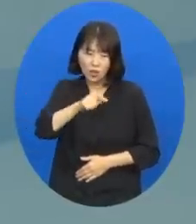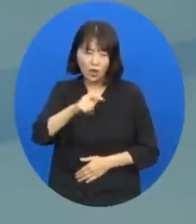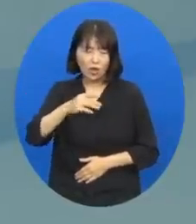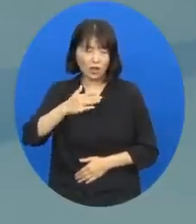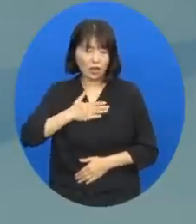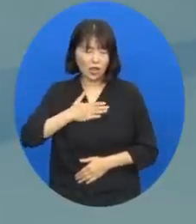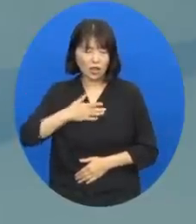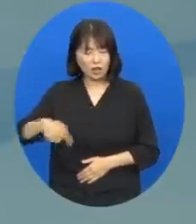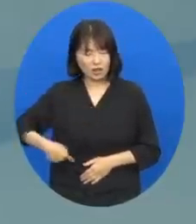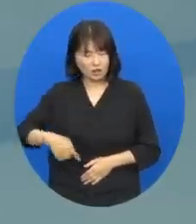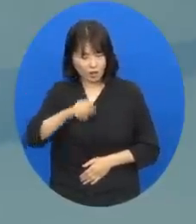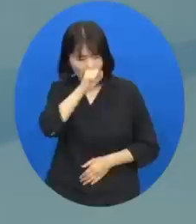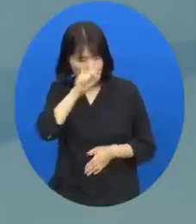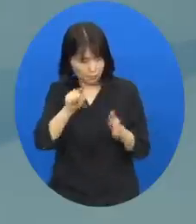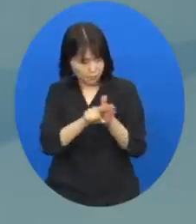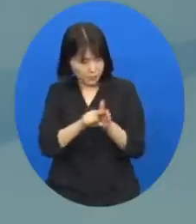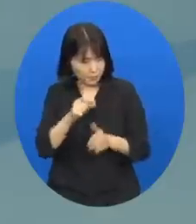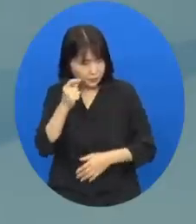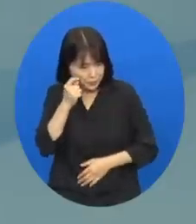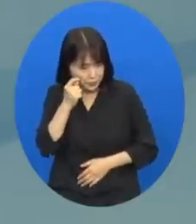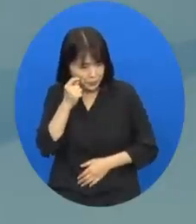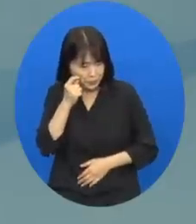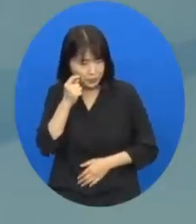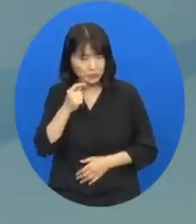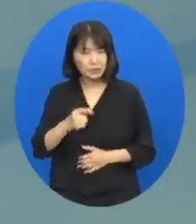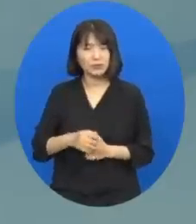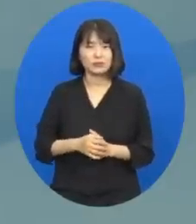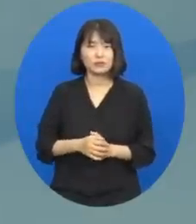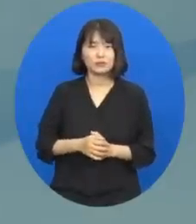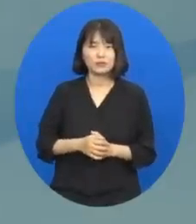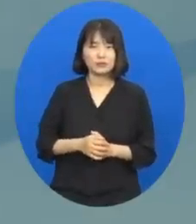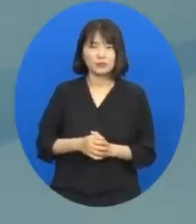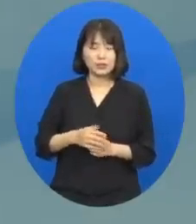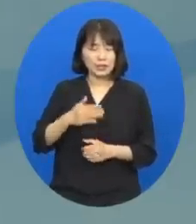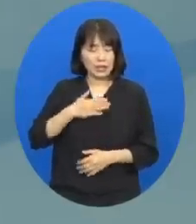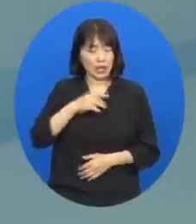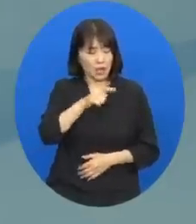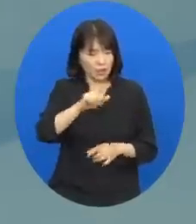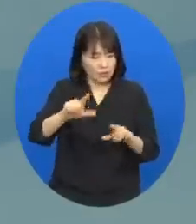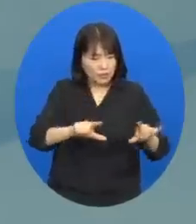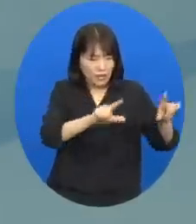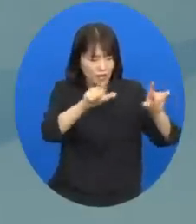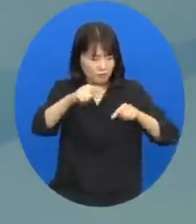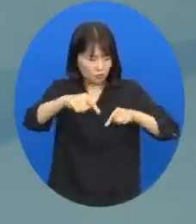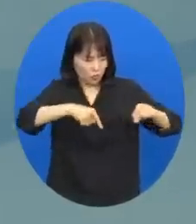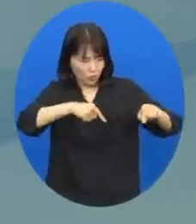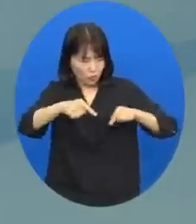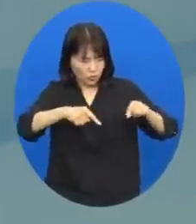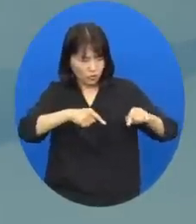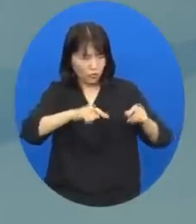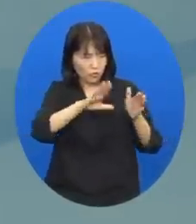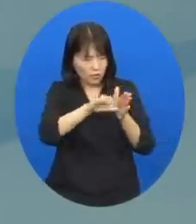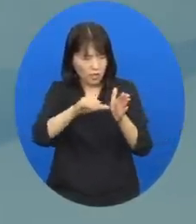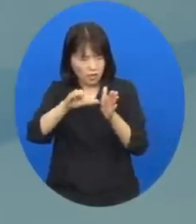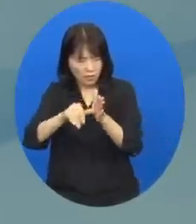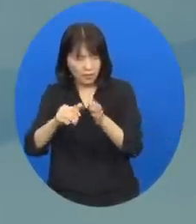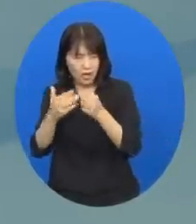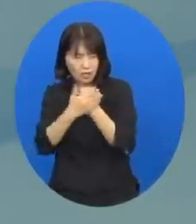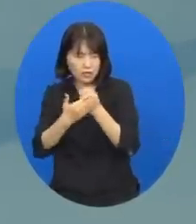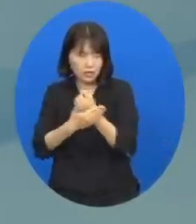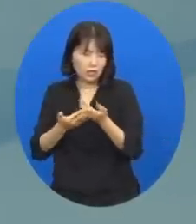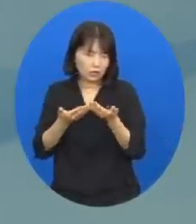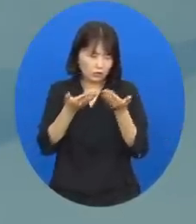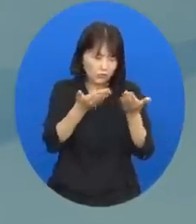못하면 야 내가 너의 삶을 주거나 고통 체하며 너의 때에 따랐 돕는 의미를 베푼다는 것은 너는 미칠